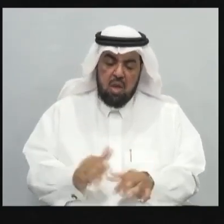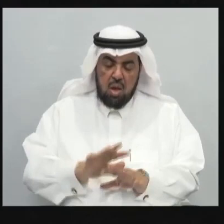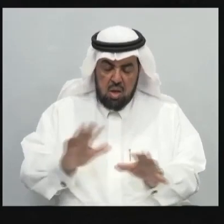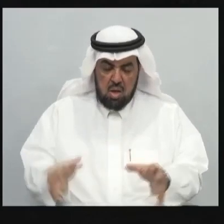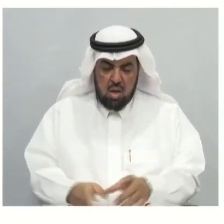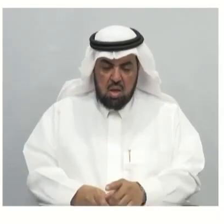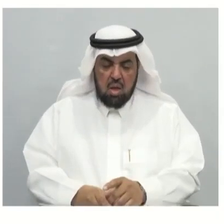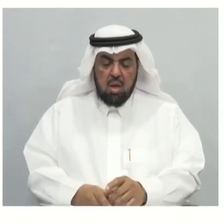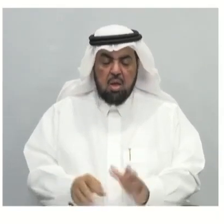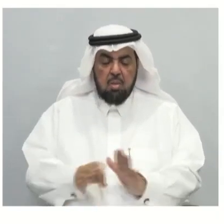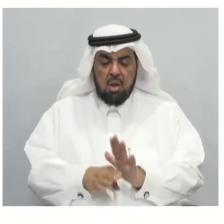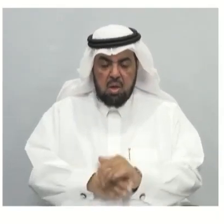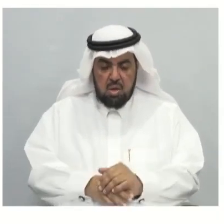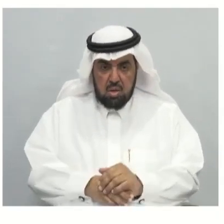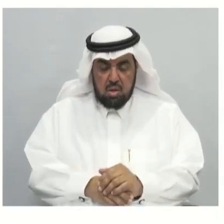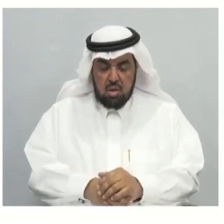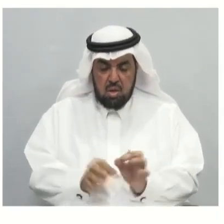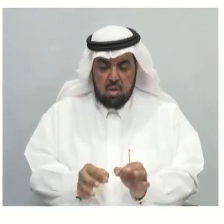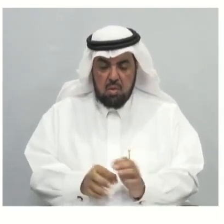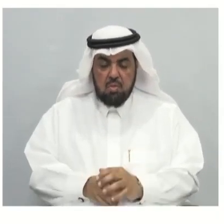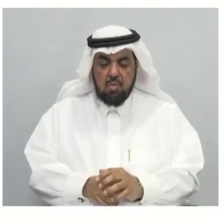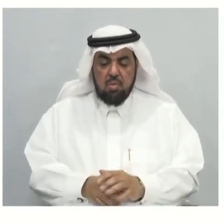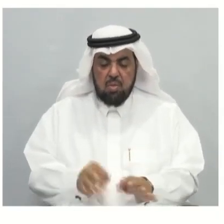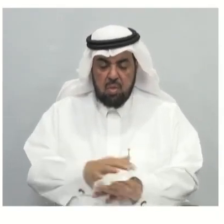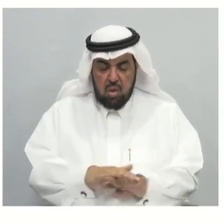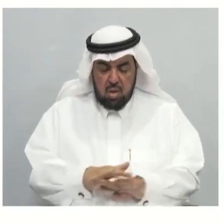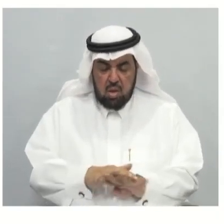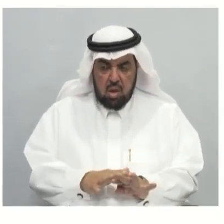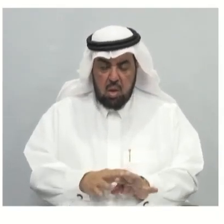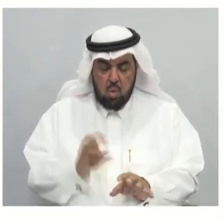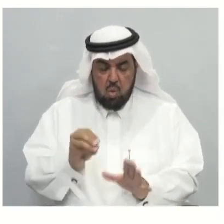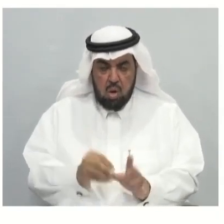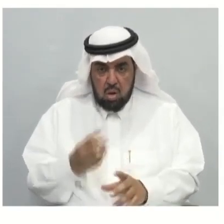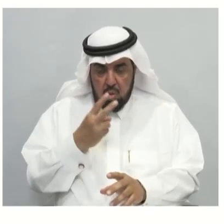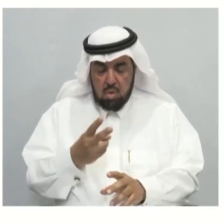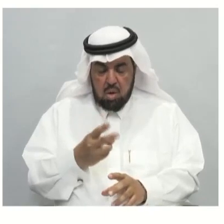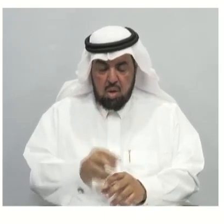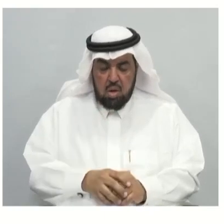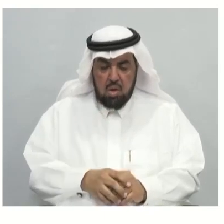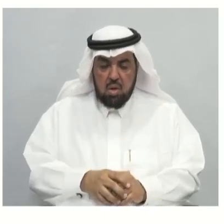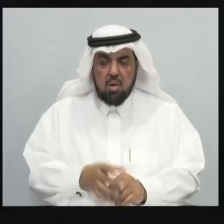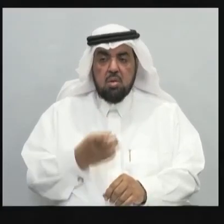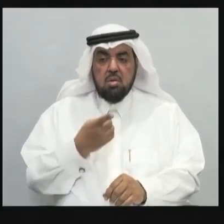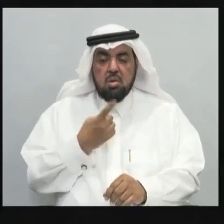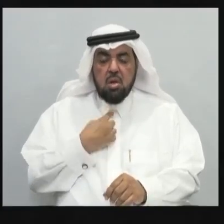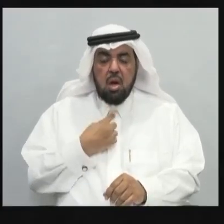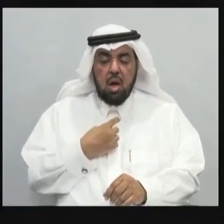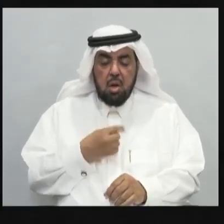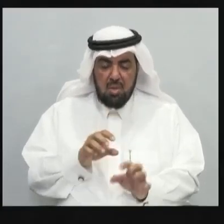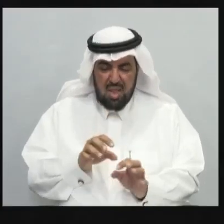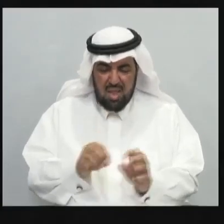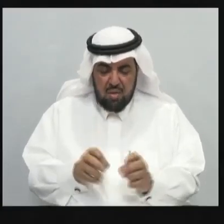في هذه البيانات اذا نؤكد على الجداول والعناصر المرئيه في حال الرغبه في تفصيل